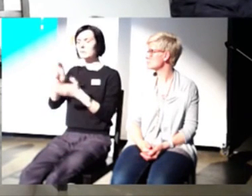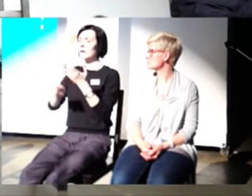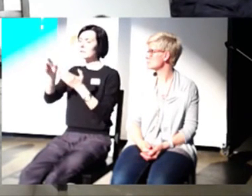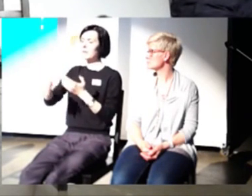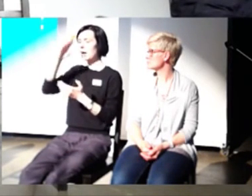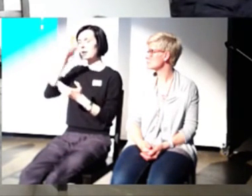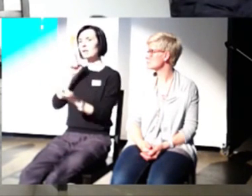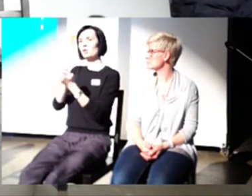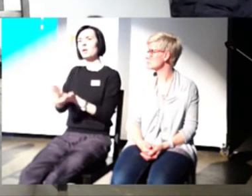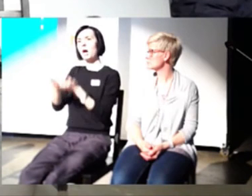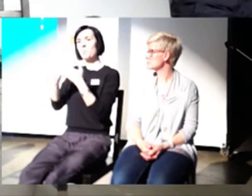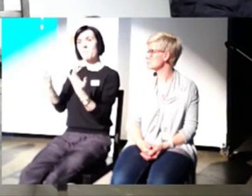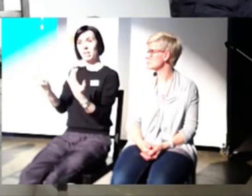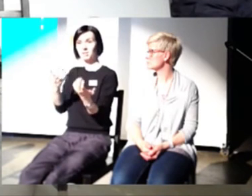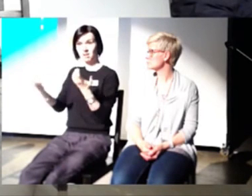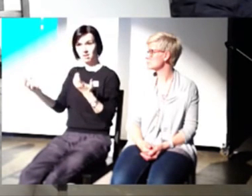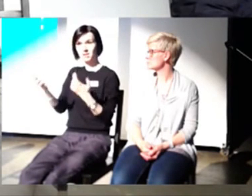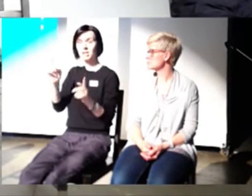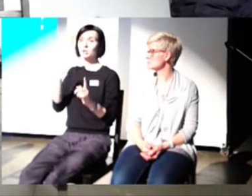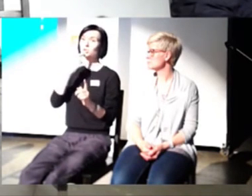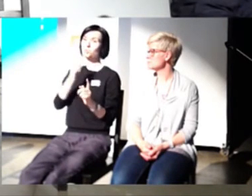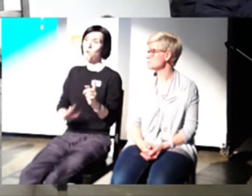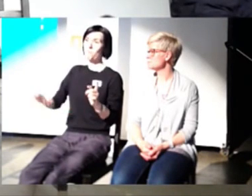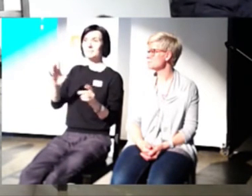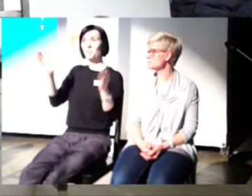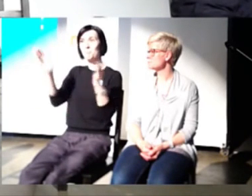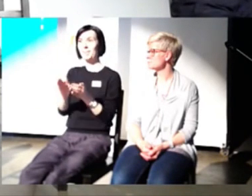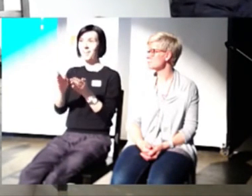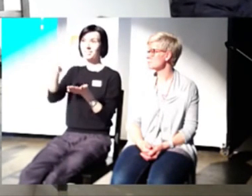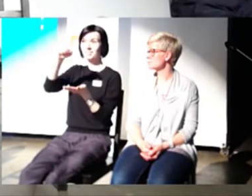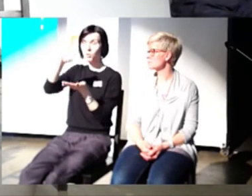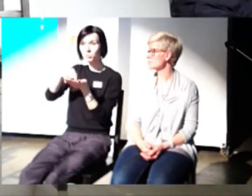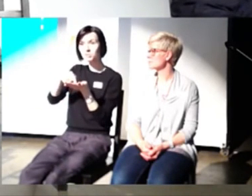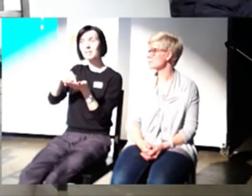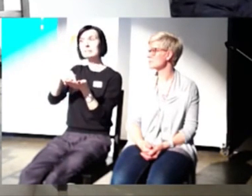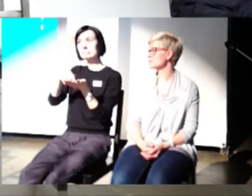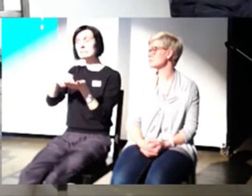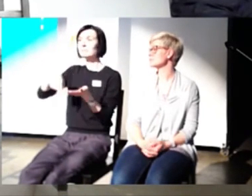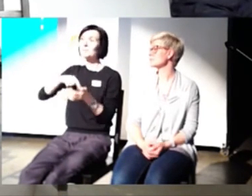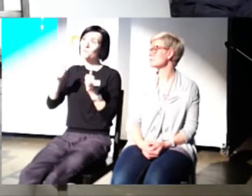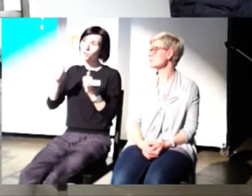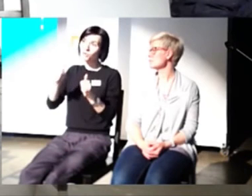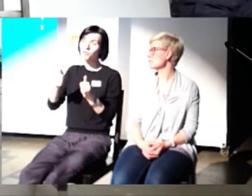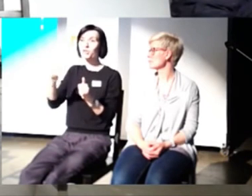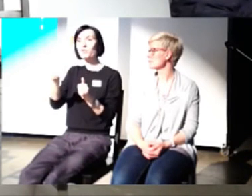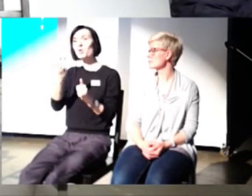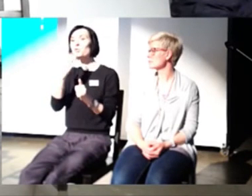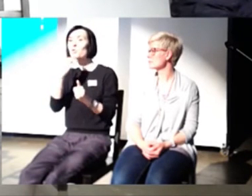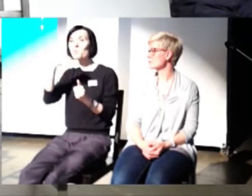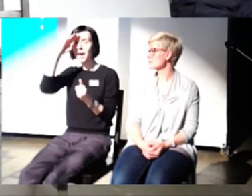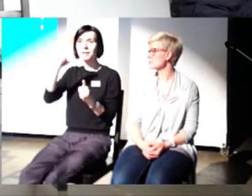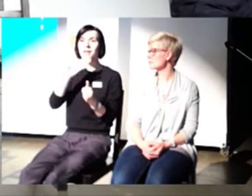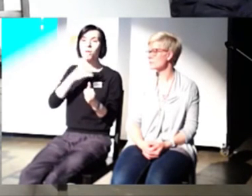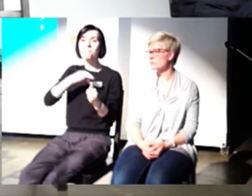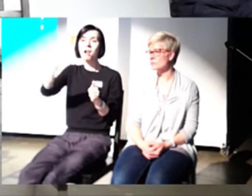ollaan pienellä paikkakunnalla Suomessa, niin toivotaan, että siellä löytyy sitten ihminen, joka voidaan palkata henkilökohtaiseen apuun illaksi,